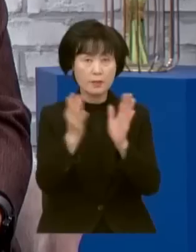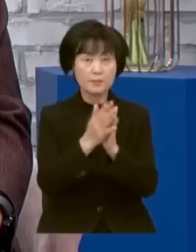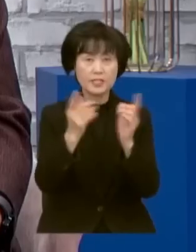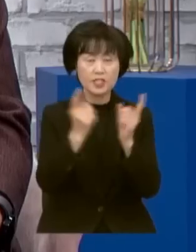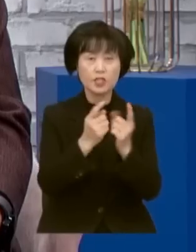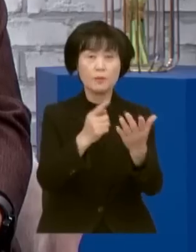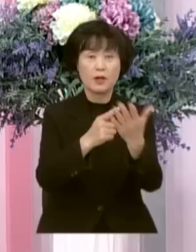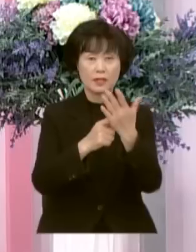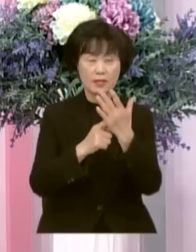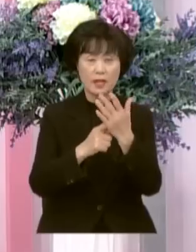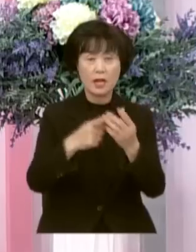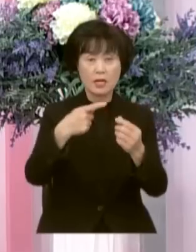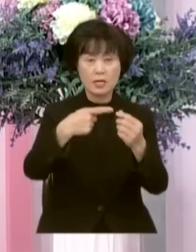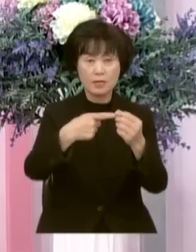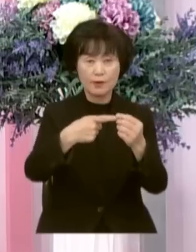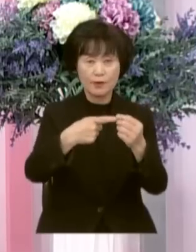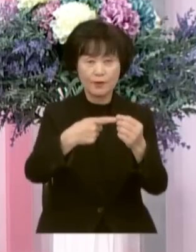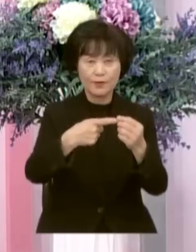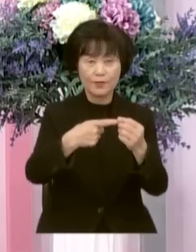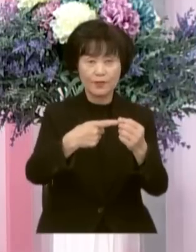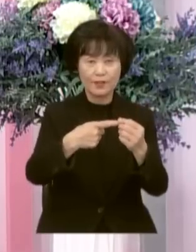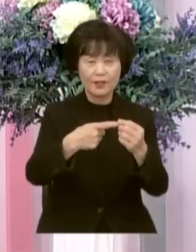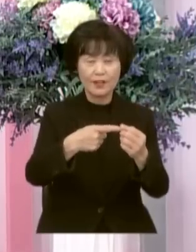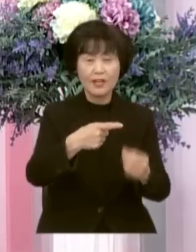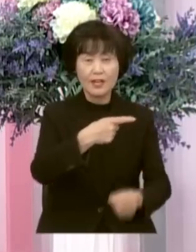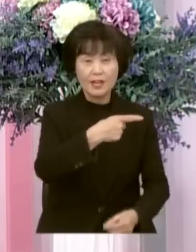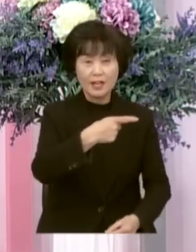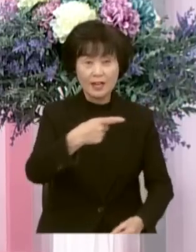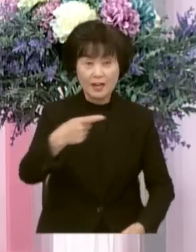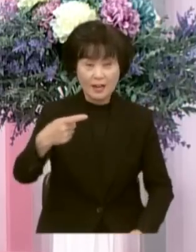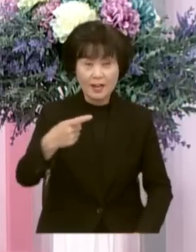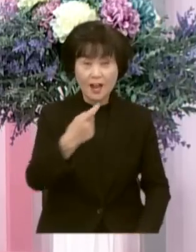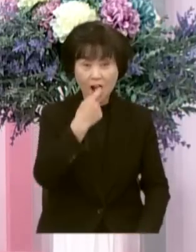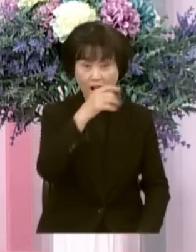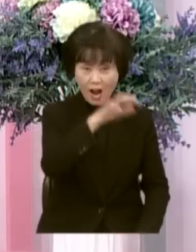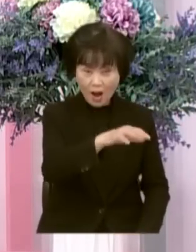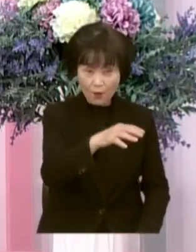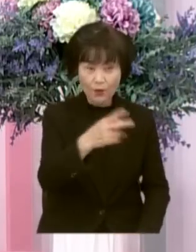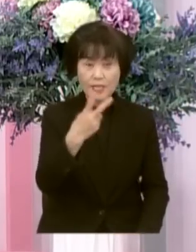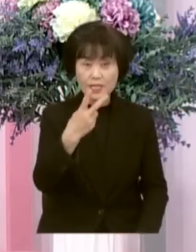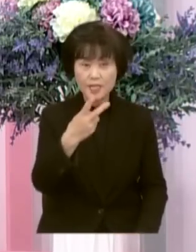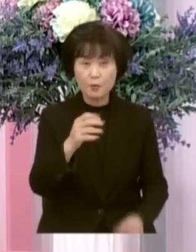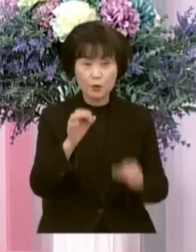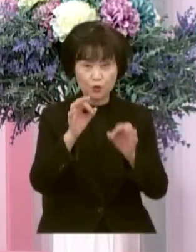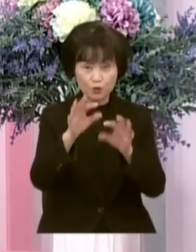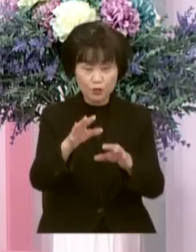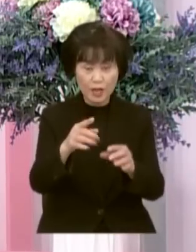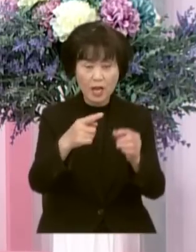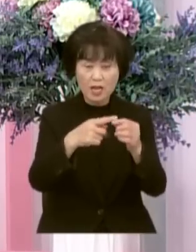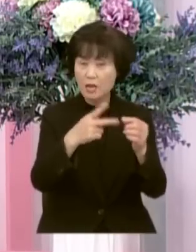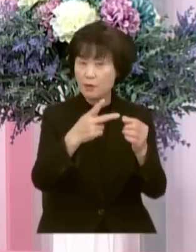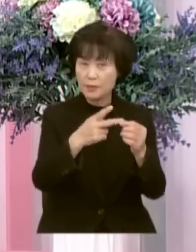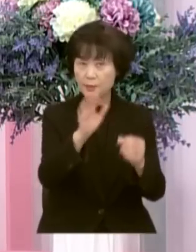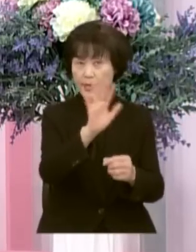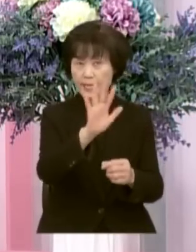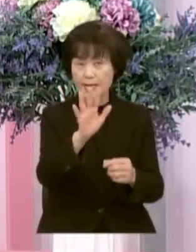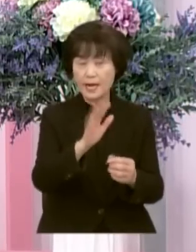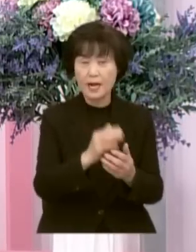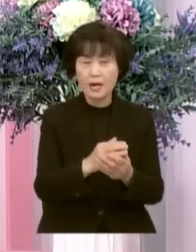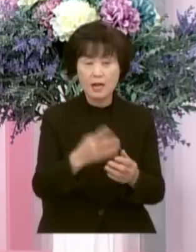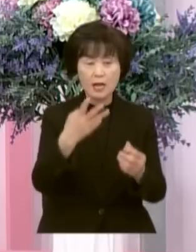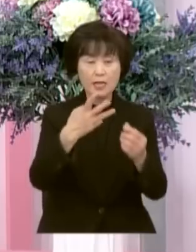나타나셨어요. 1번 그 대형 어학원, 2번 투자, 1번도 아니고 2번도